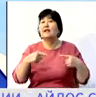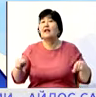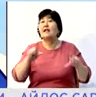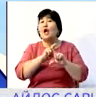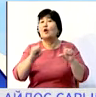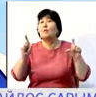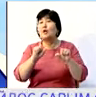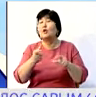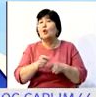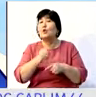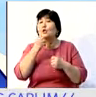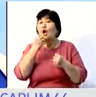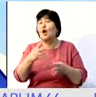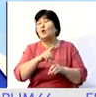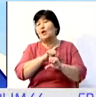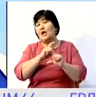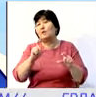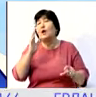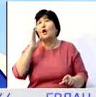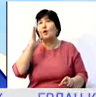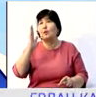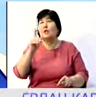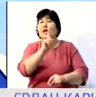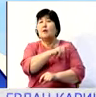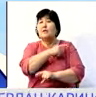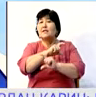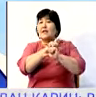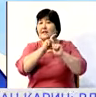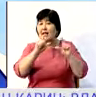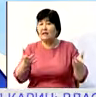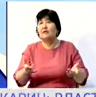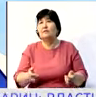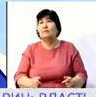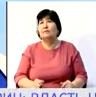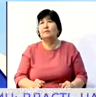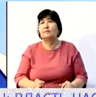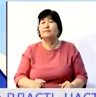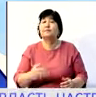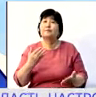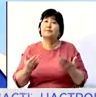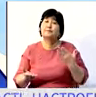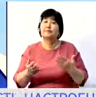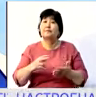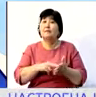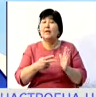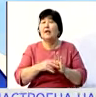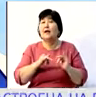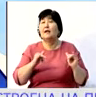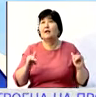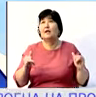объектов, очень хорошие объекты, будь это медицинский центр, или план